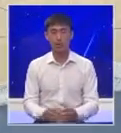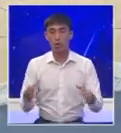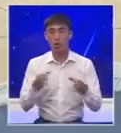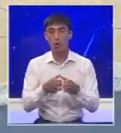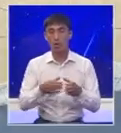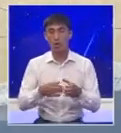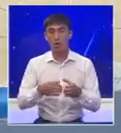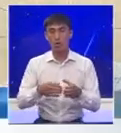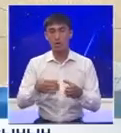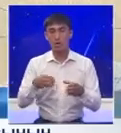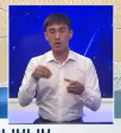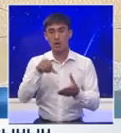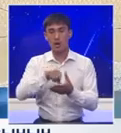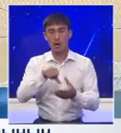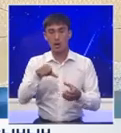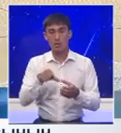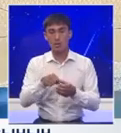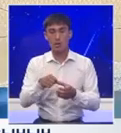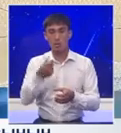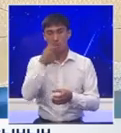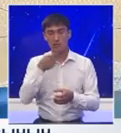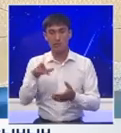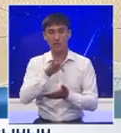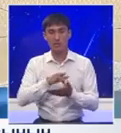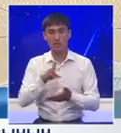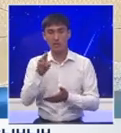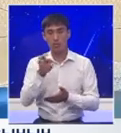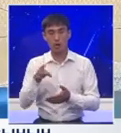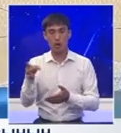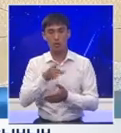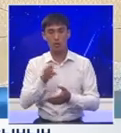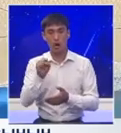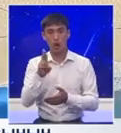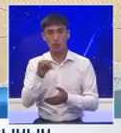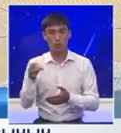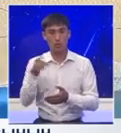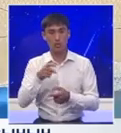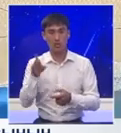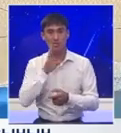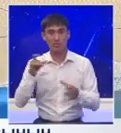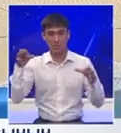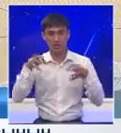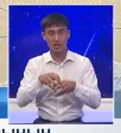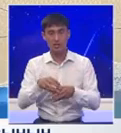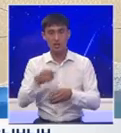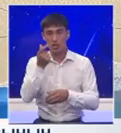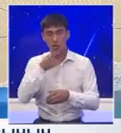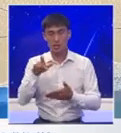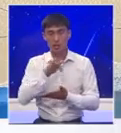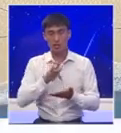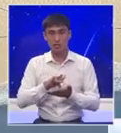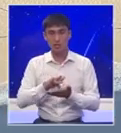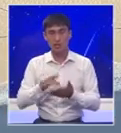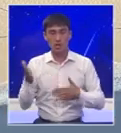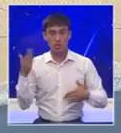ауданы Жаркент қаласынан және мына Кербұлақ ауданынан, Ақсу ауданынан қыздарды жасақтап, Жаркент қаласында оқу